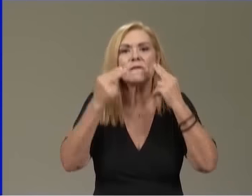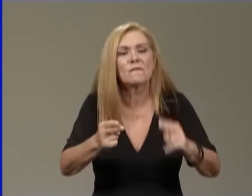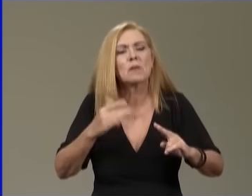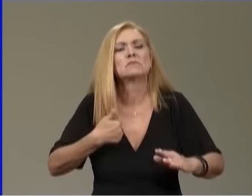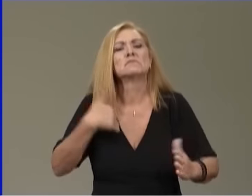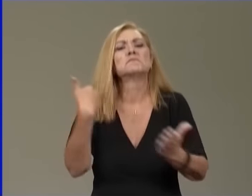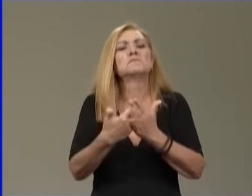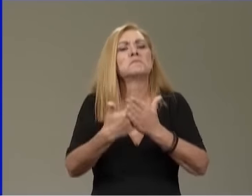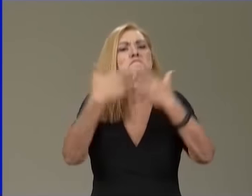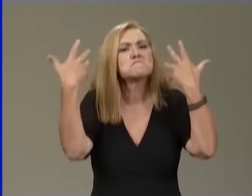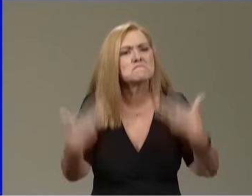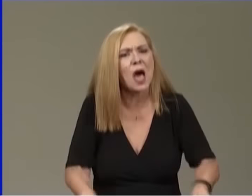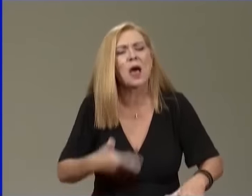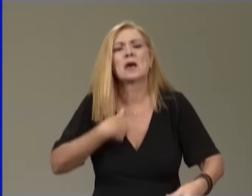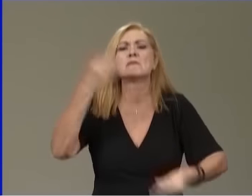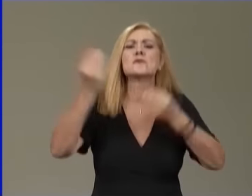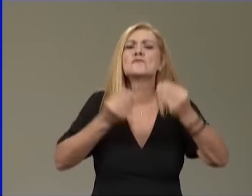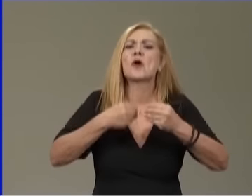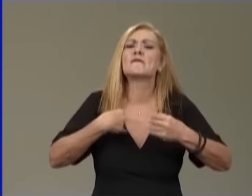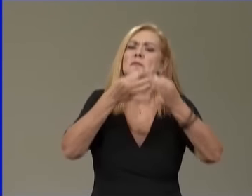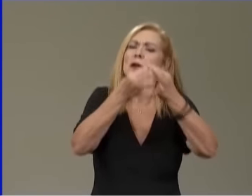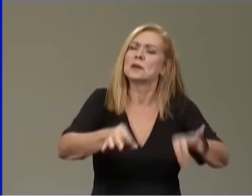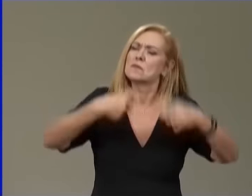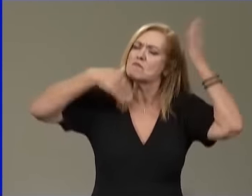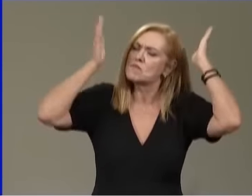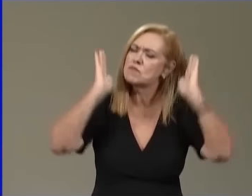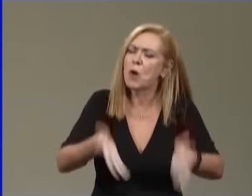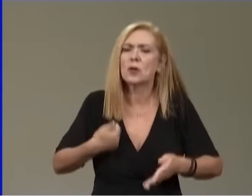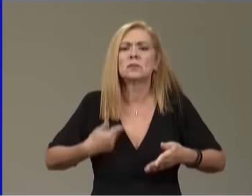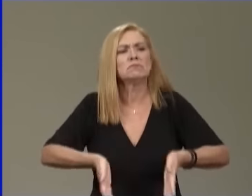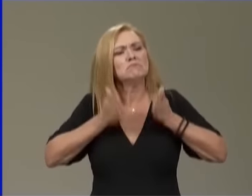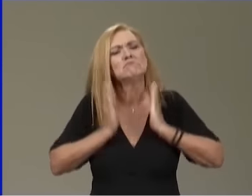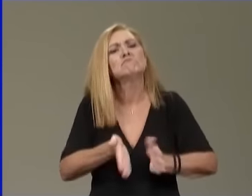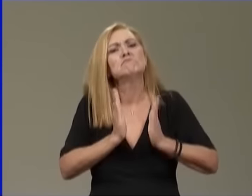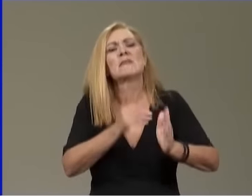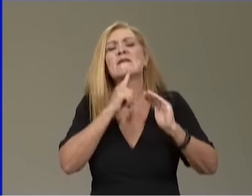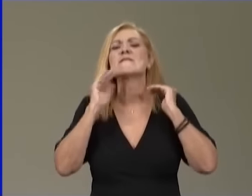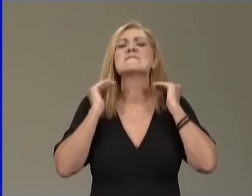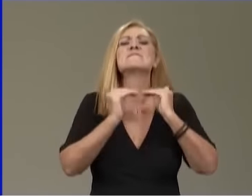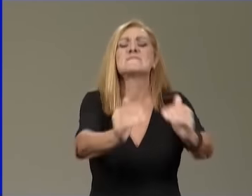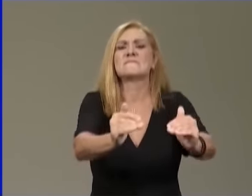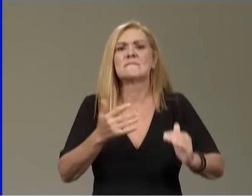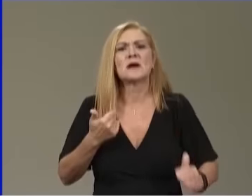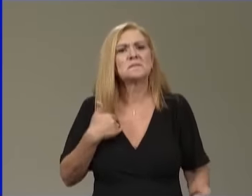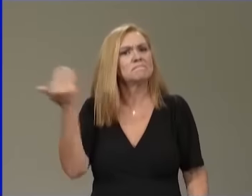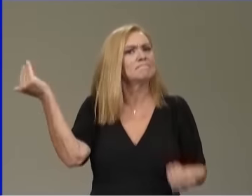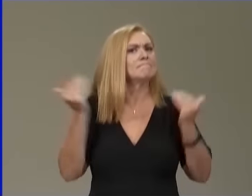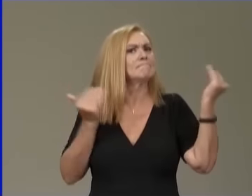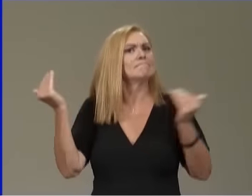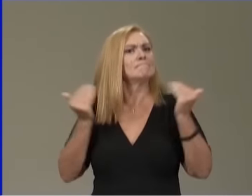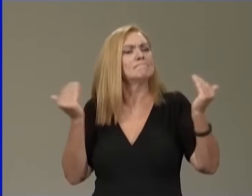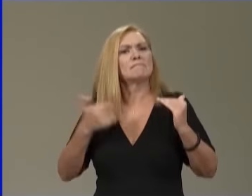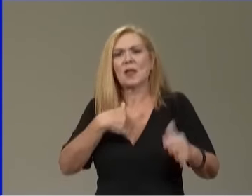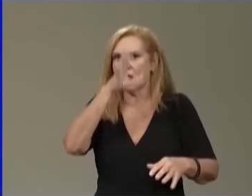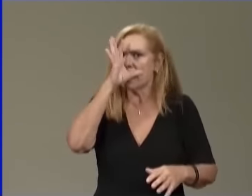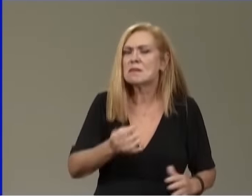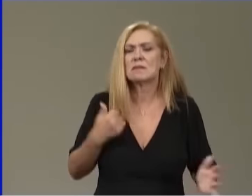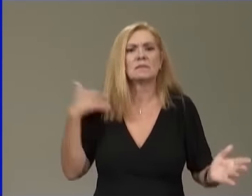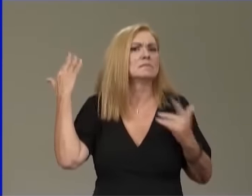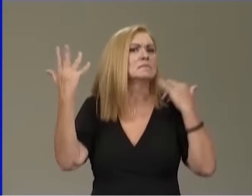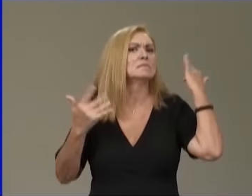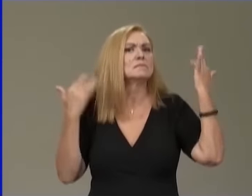μπορεί να ξεπερνά τα κύματα χωρίς να χάνει τη ρότα του. Και αναρωτιέμαι ειλικρινά,